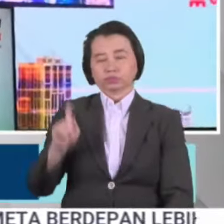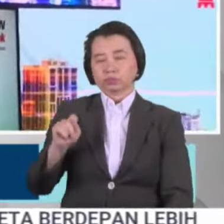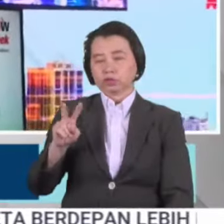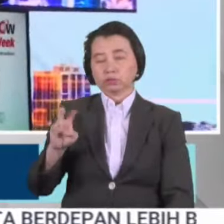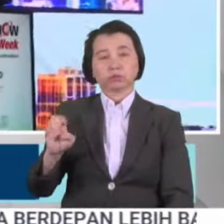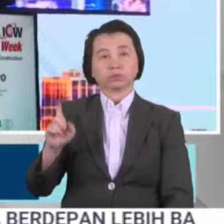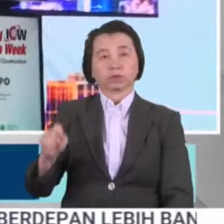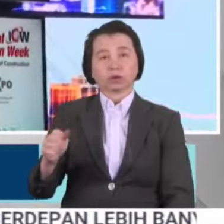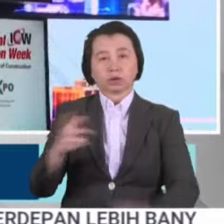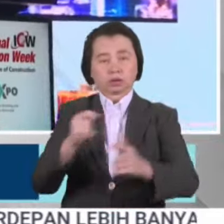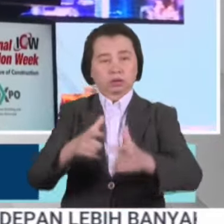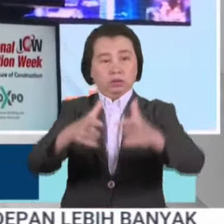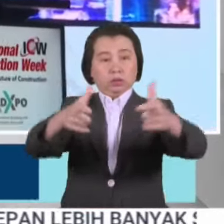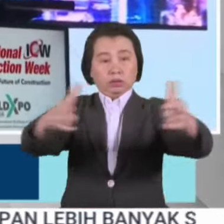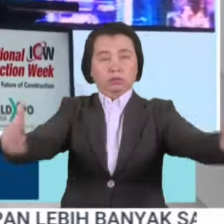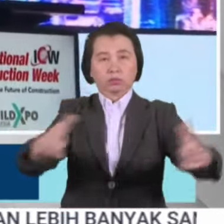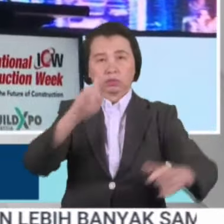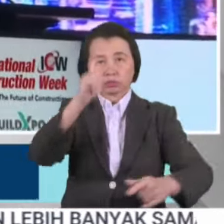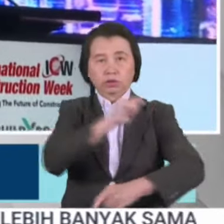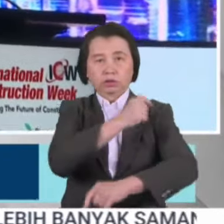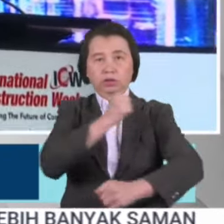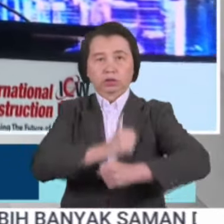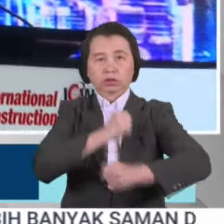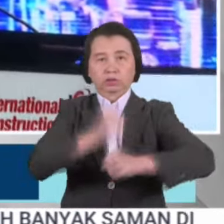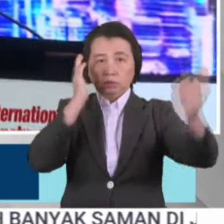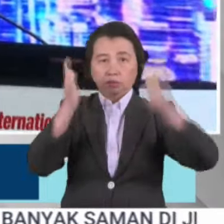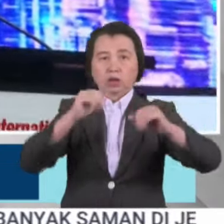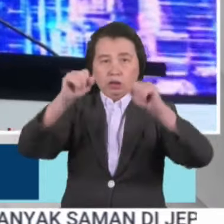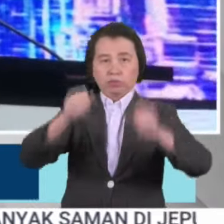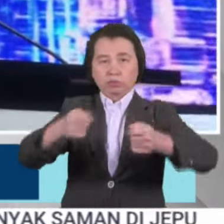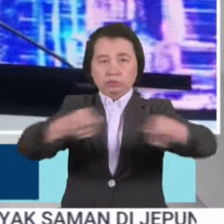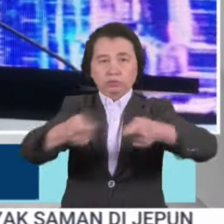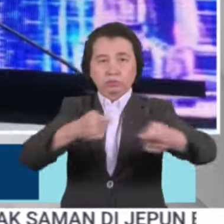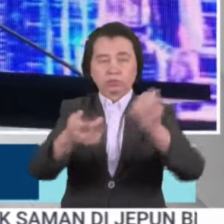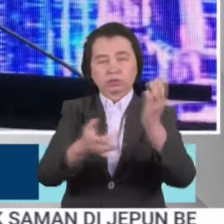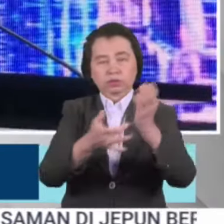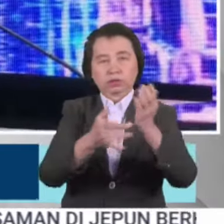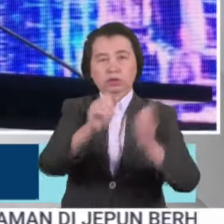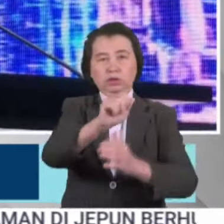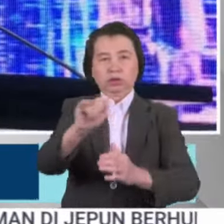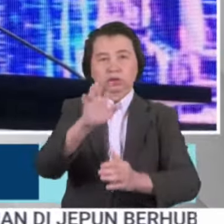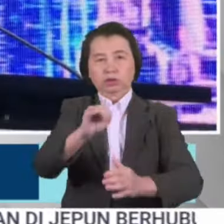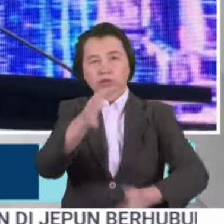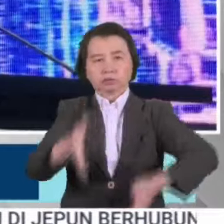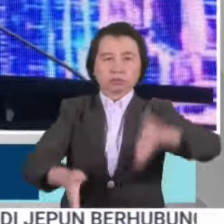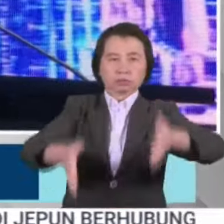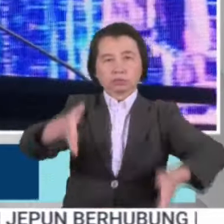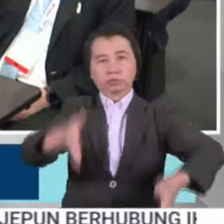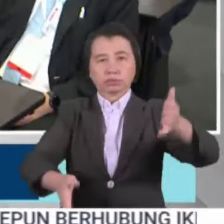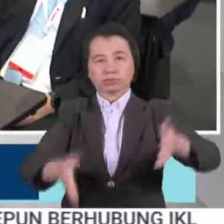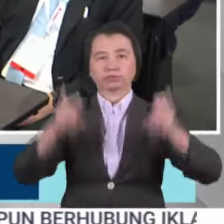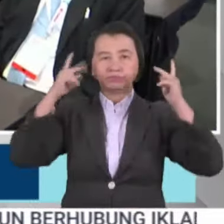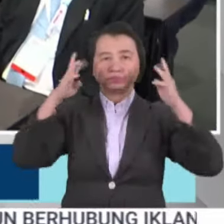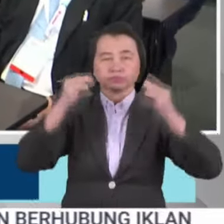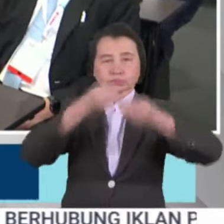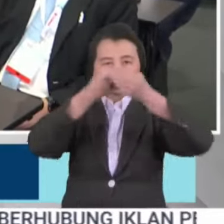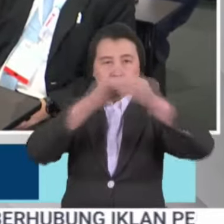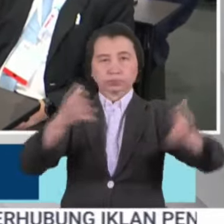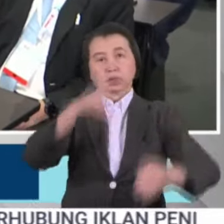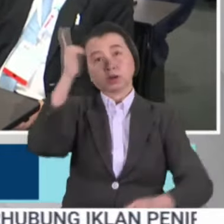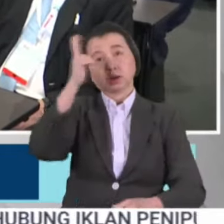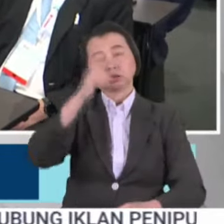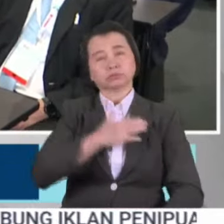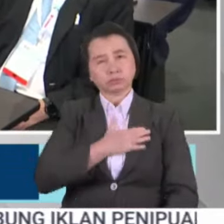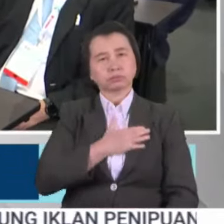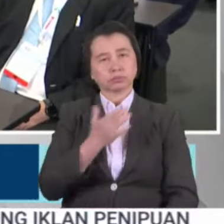TVET akan diperluas bagi memastikan tenaga kerja negara mampu mengendalikan teknologi AI dan robotik. Perdana Menteri memaklumkan